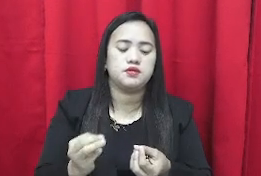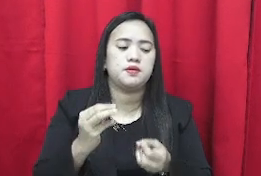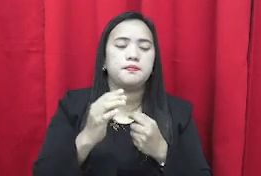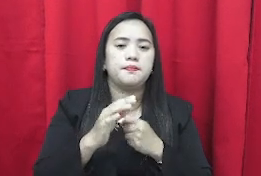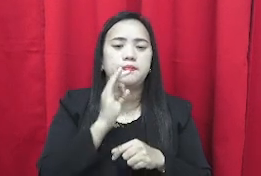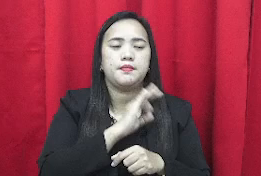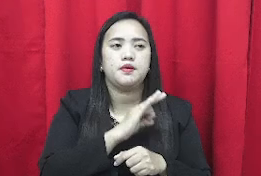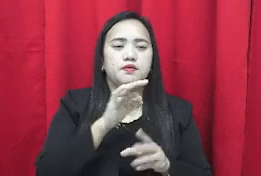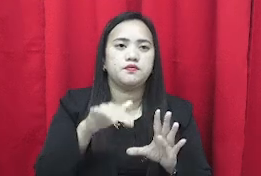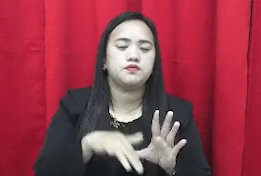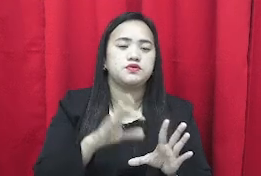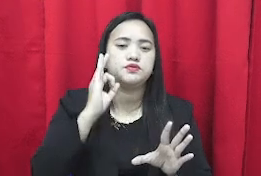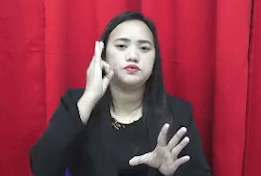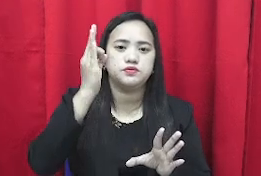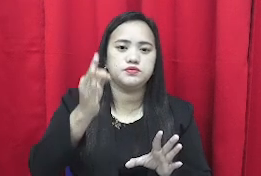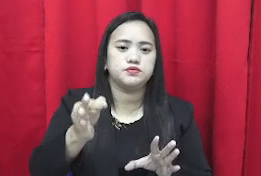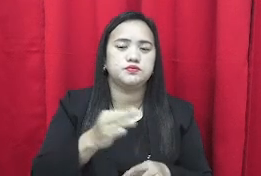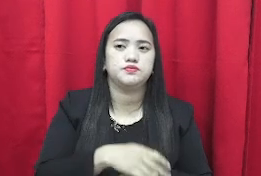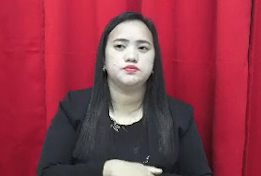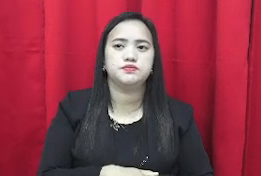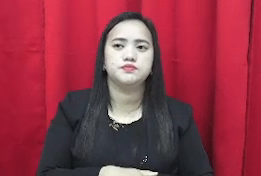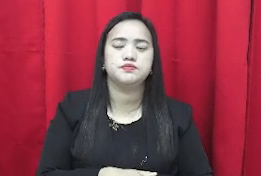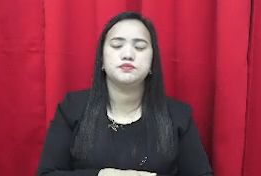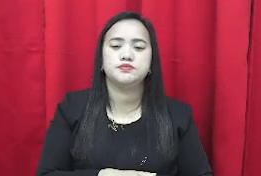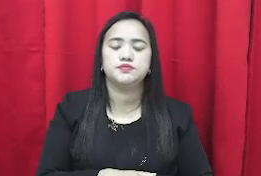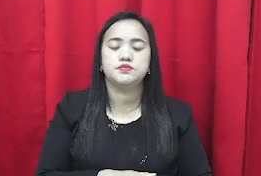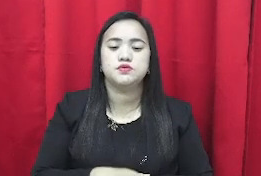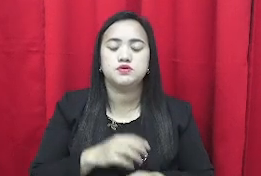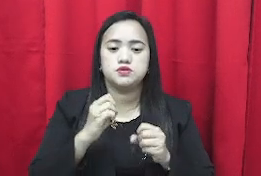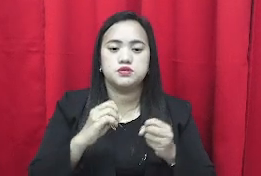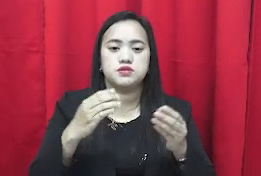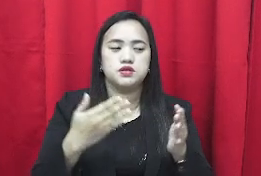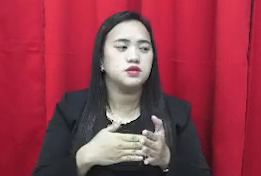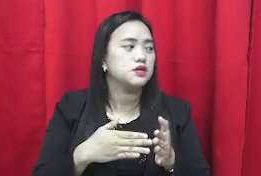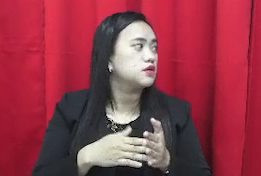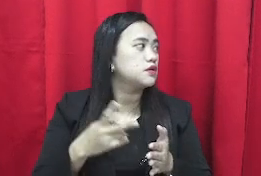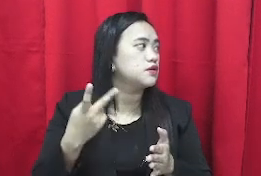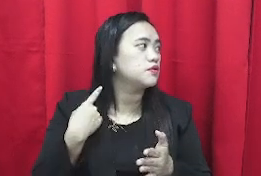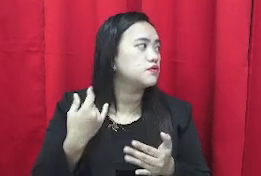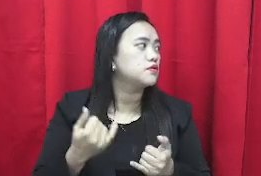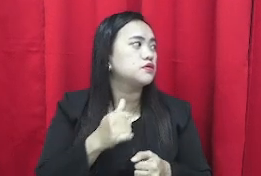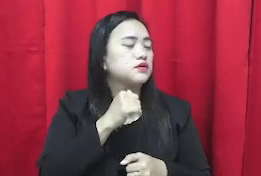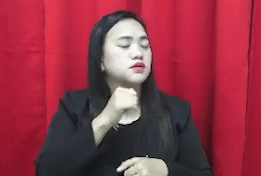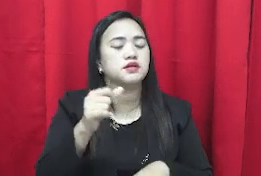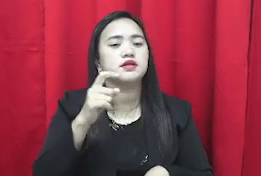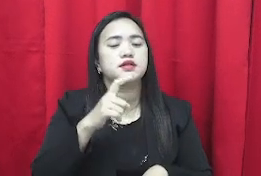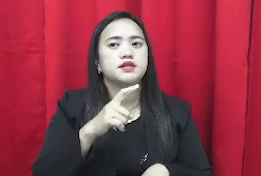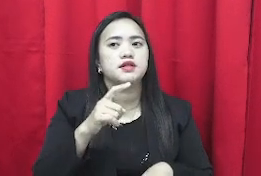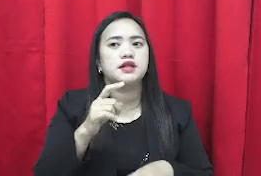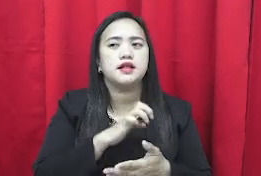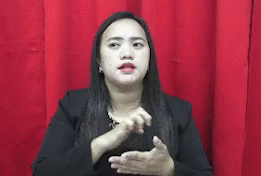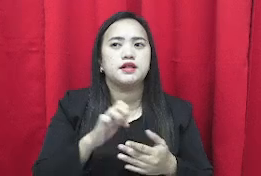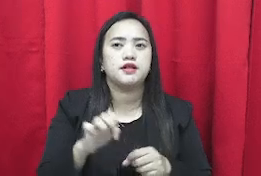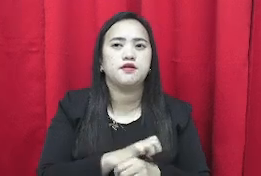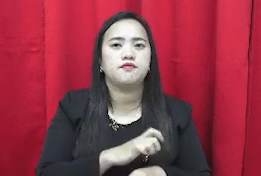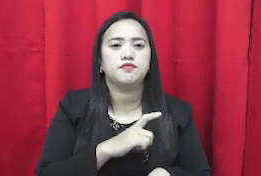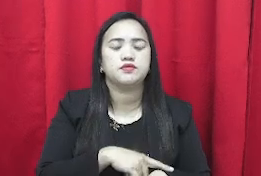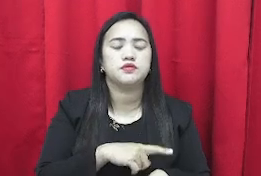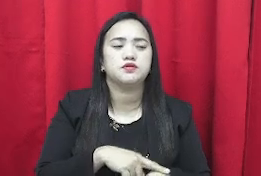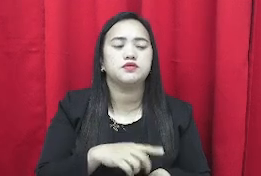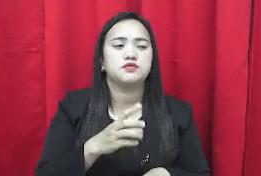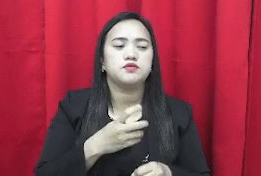future Yeah Amen Hindi po natin pagsisihan yan All right so Muli ay inabot na po tayo ng oras nag-overtime po talaga tayo para po sa bagay po na